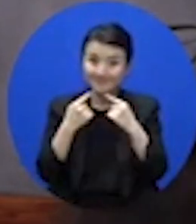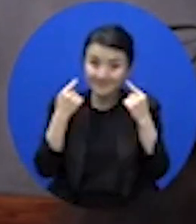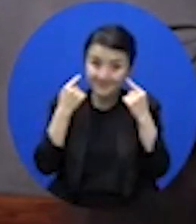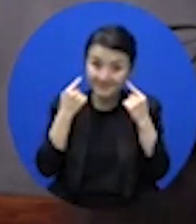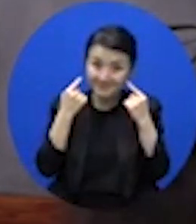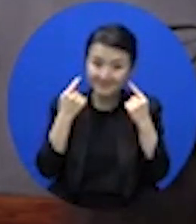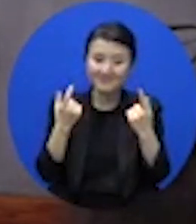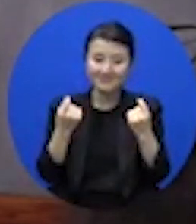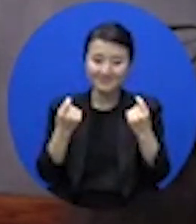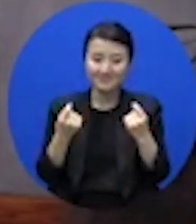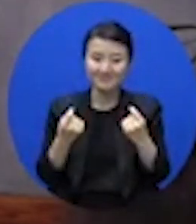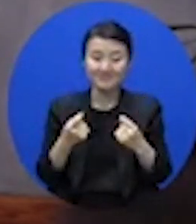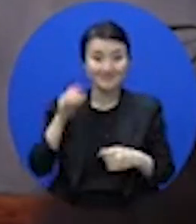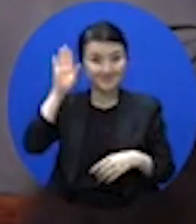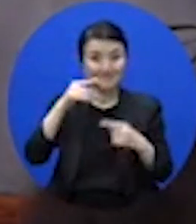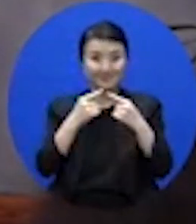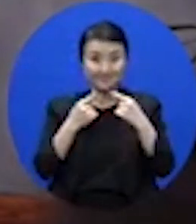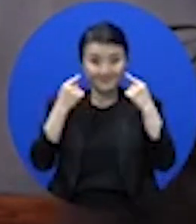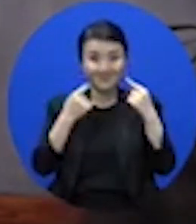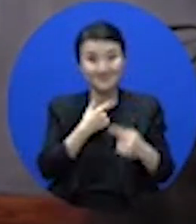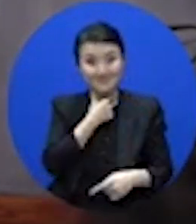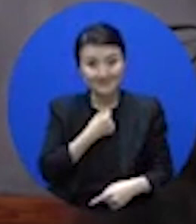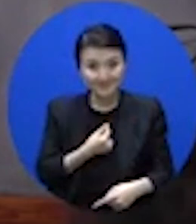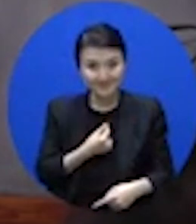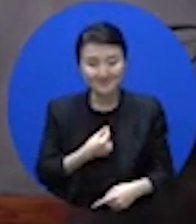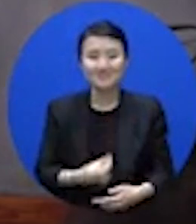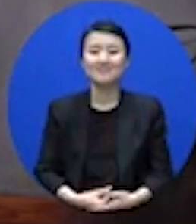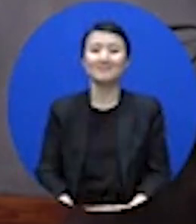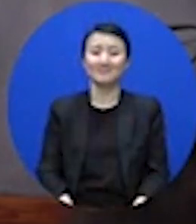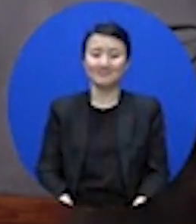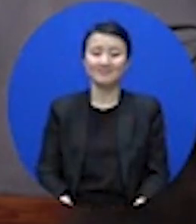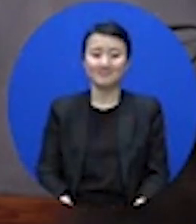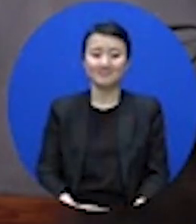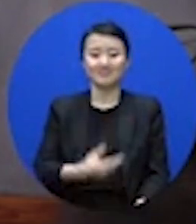네. 우리가 이렇게 웃을 건가요? 네. 앞으로? 예,